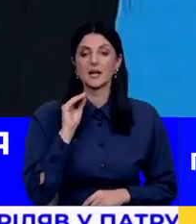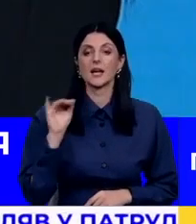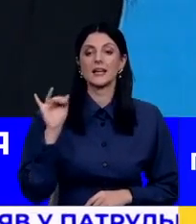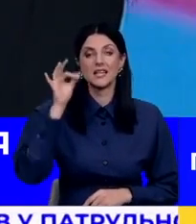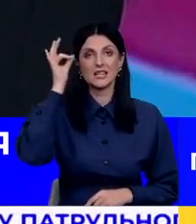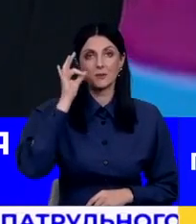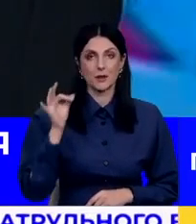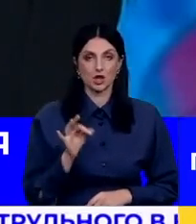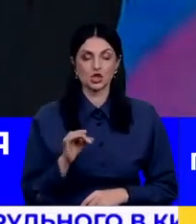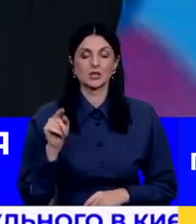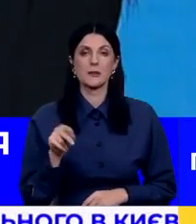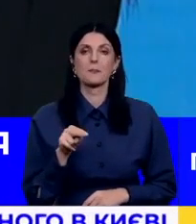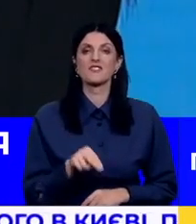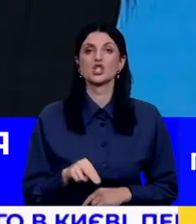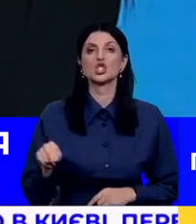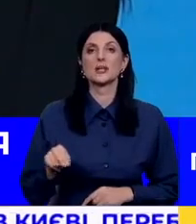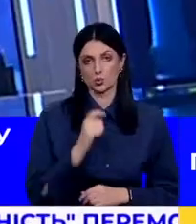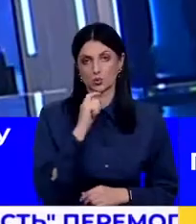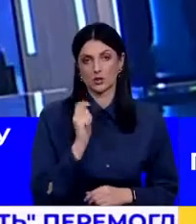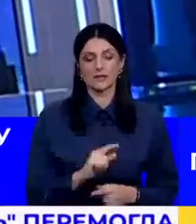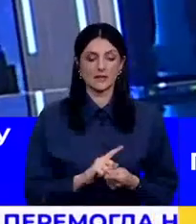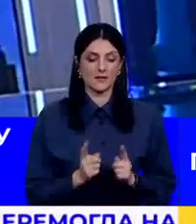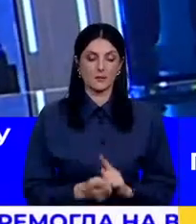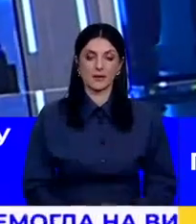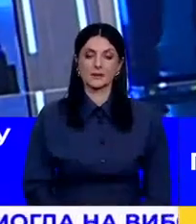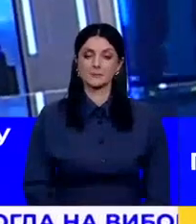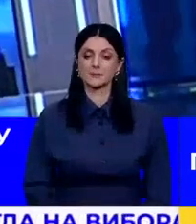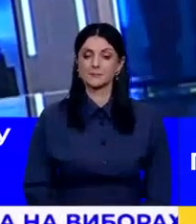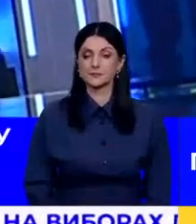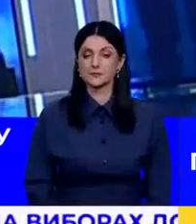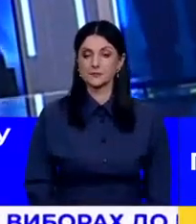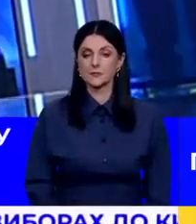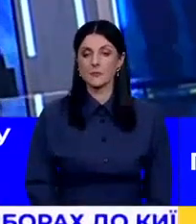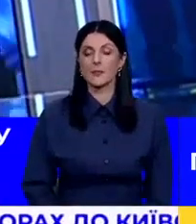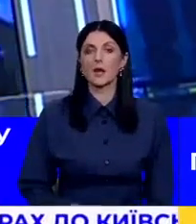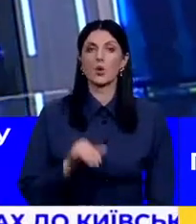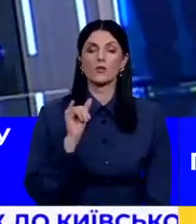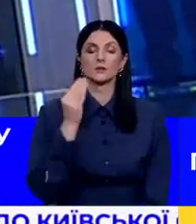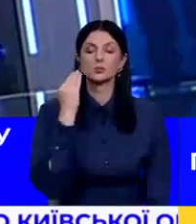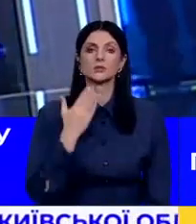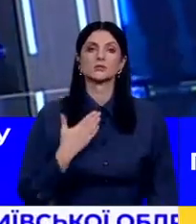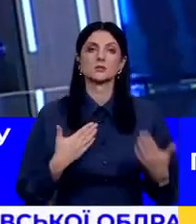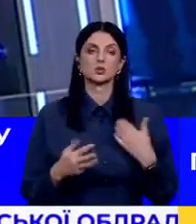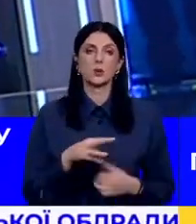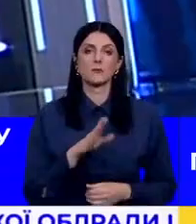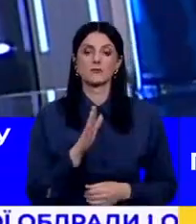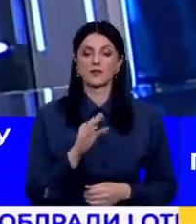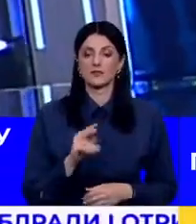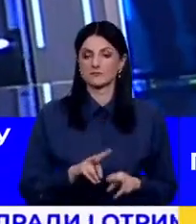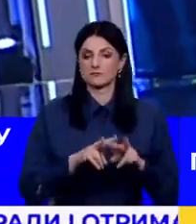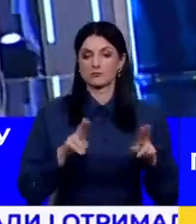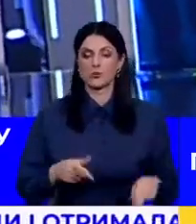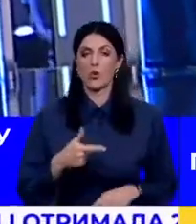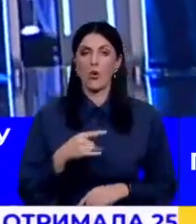за Північний потік. А зараз побачимо, яка буде ситуація. Так, пане Андрію. У вас позиція стосовно МВФ, прям як у Голобородька